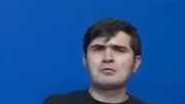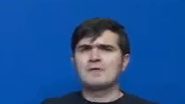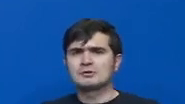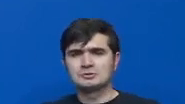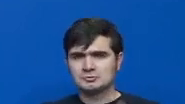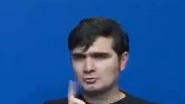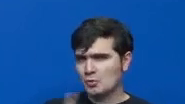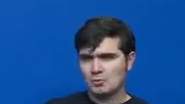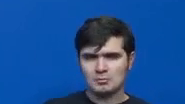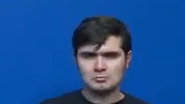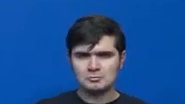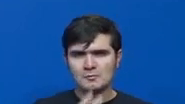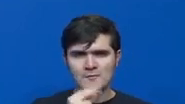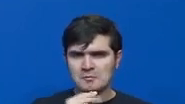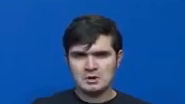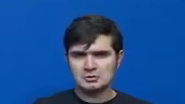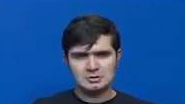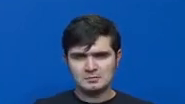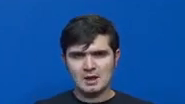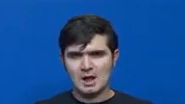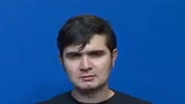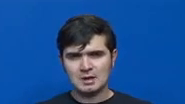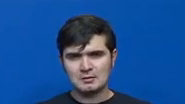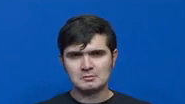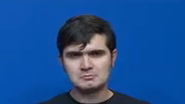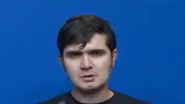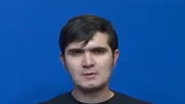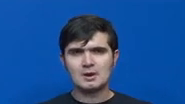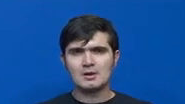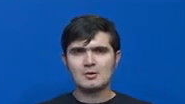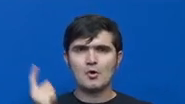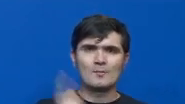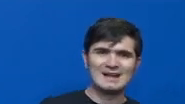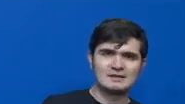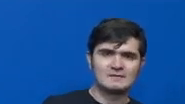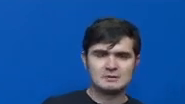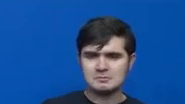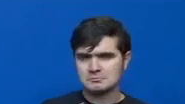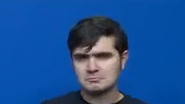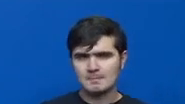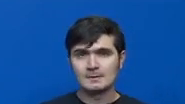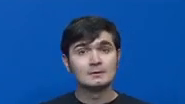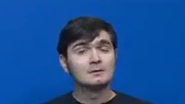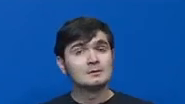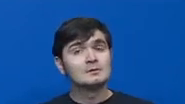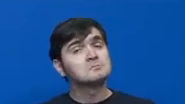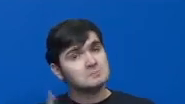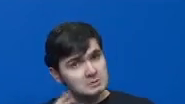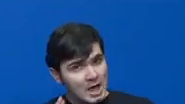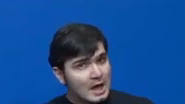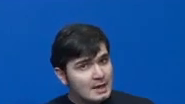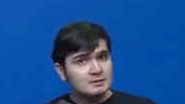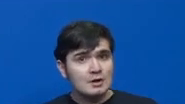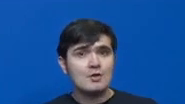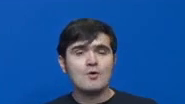vaccinării, deci nu prevede niciun fel de element legat de obligativitate, dar este o